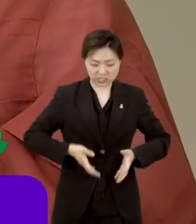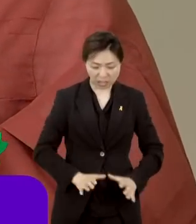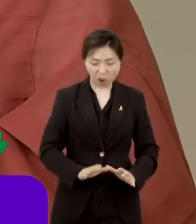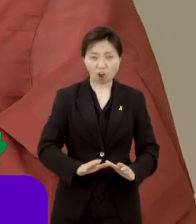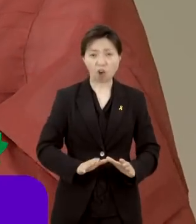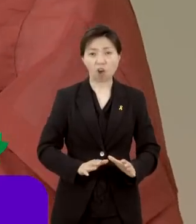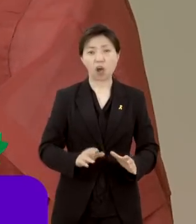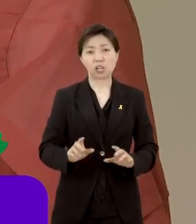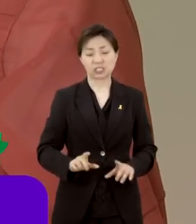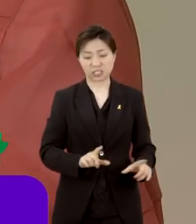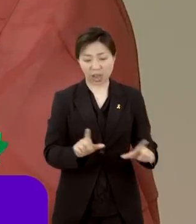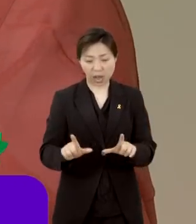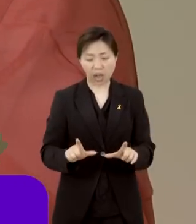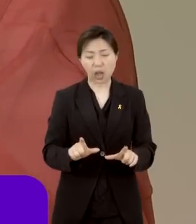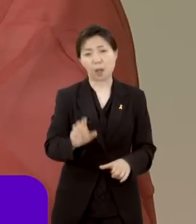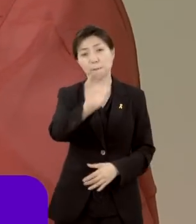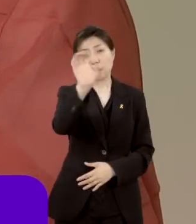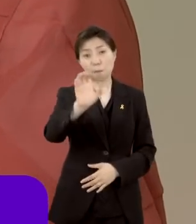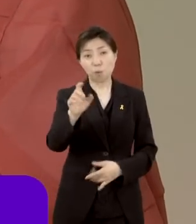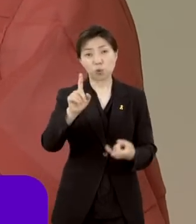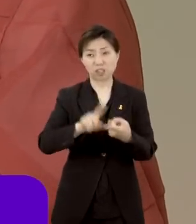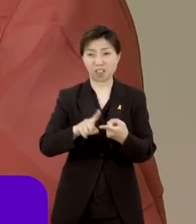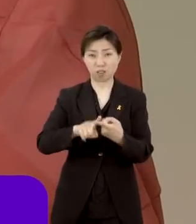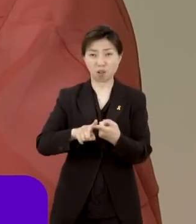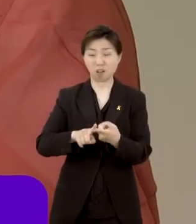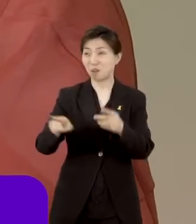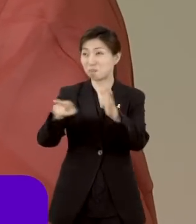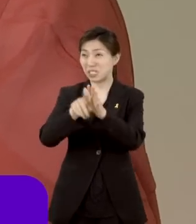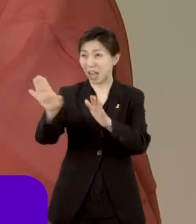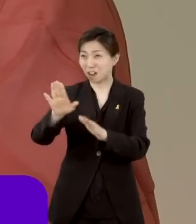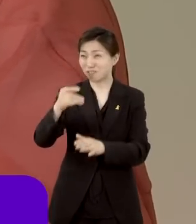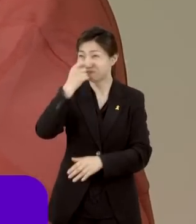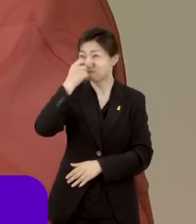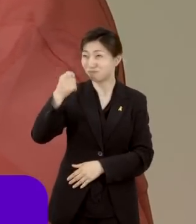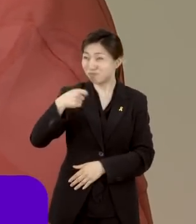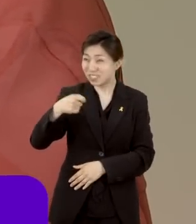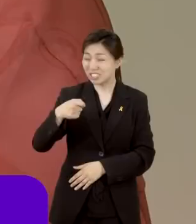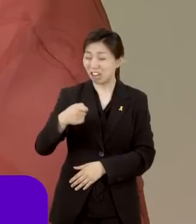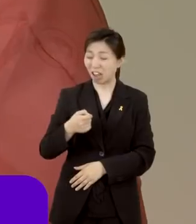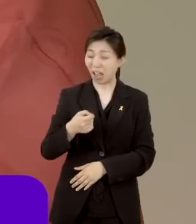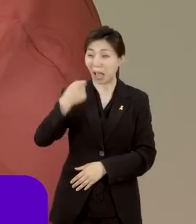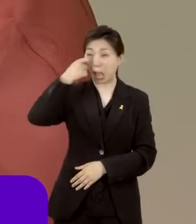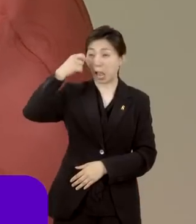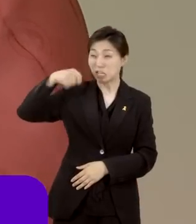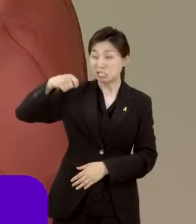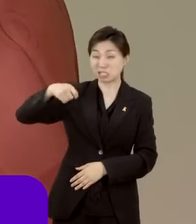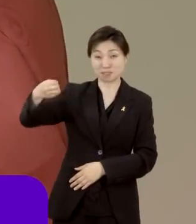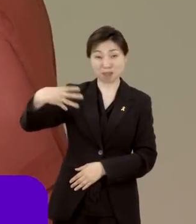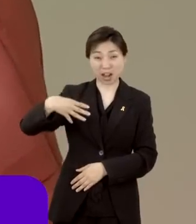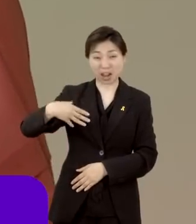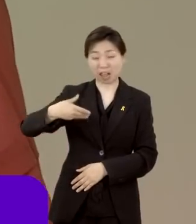이야기를 들으며 코웃음치고 비웃고 손가락질을 하겠지만